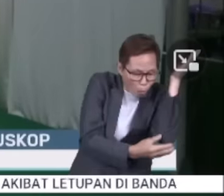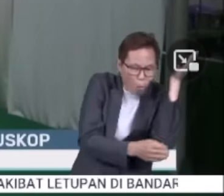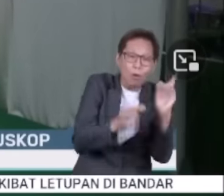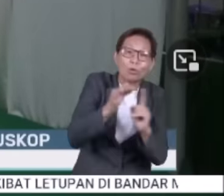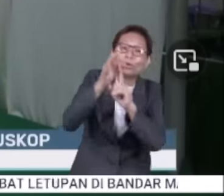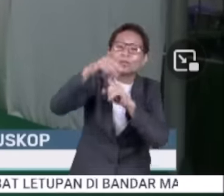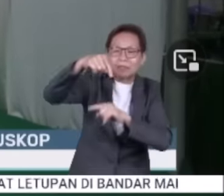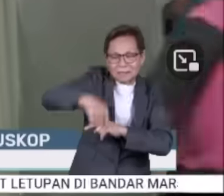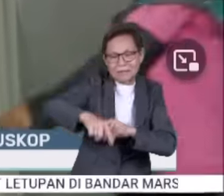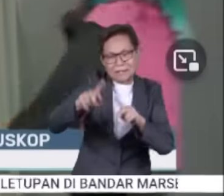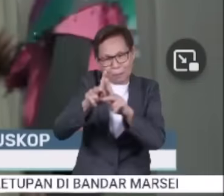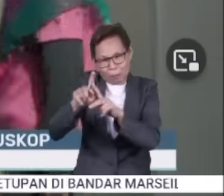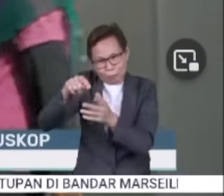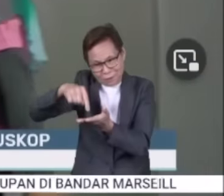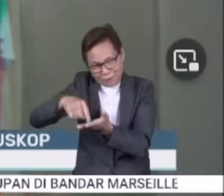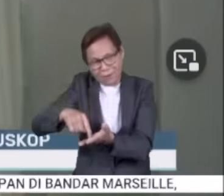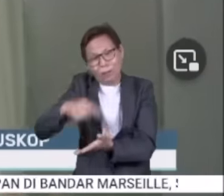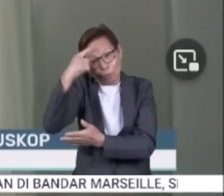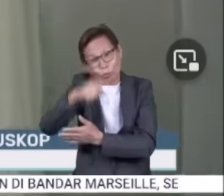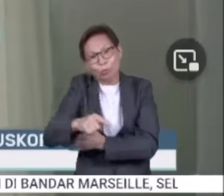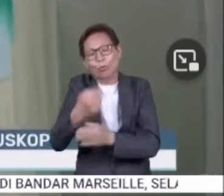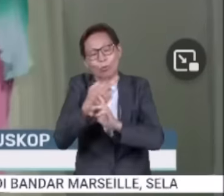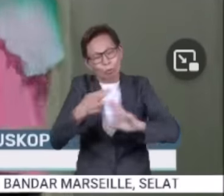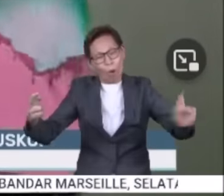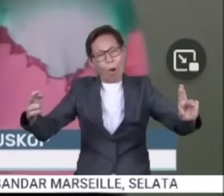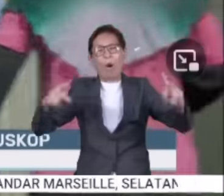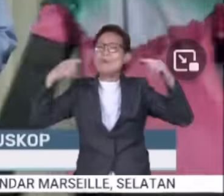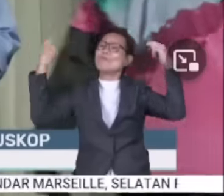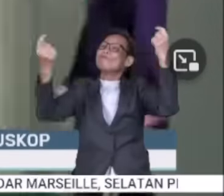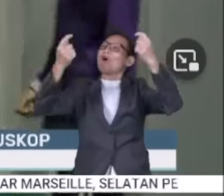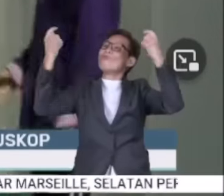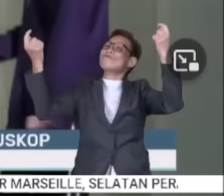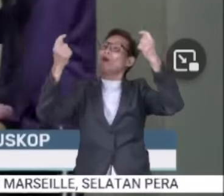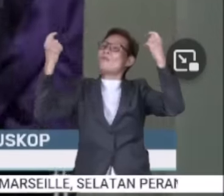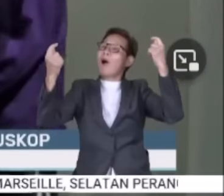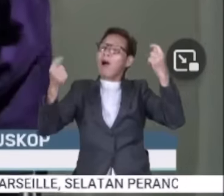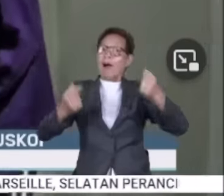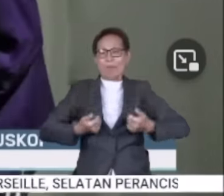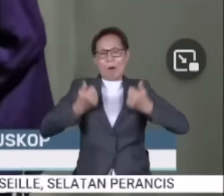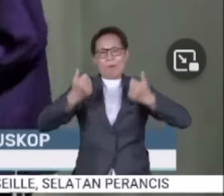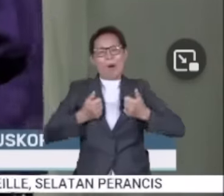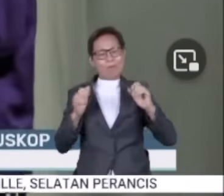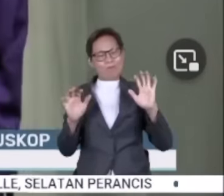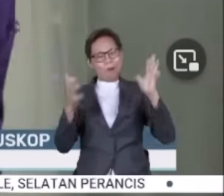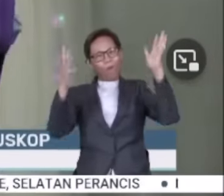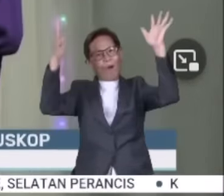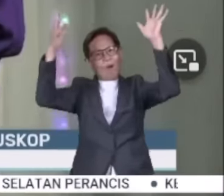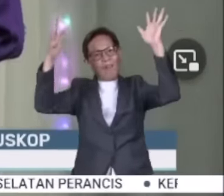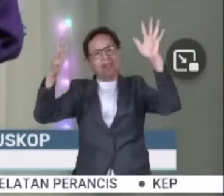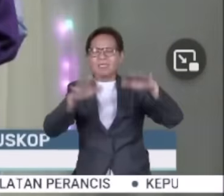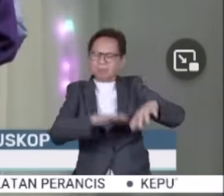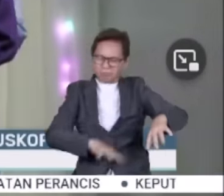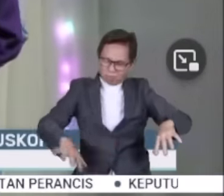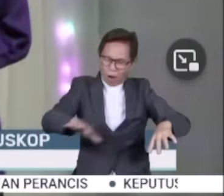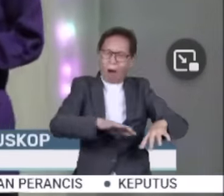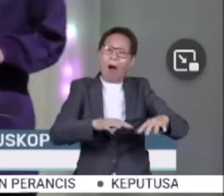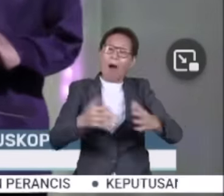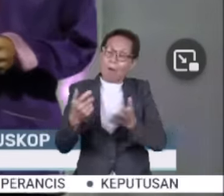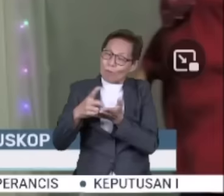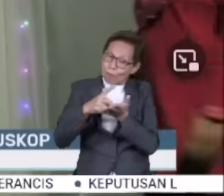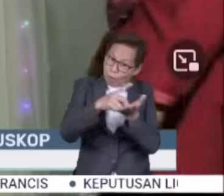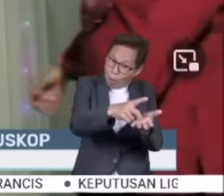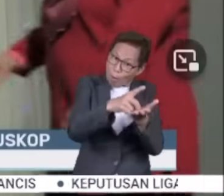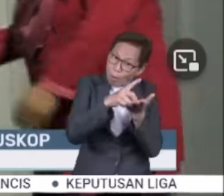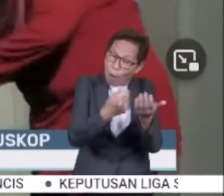di Kampung Tambulion ini untuk persediaan sambutan hari raya. Sekurang-kurangnya dengan sumbangan itu,